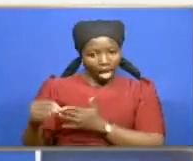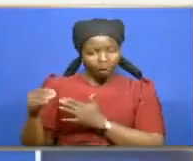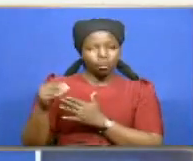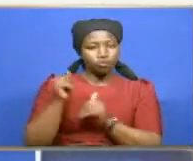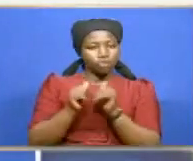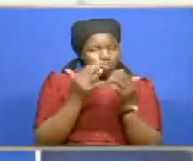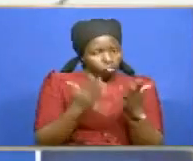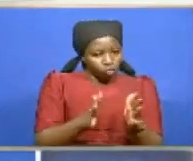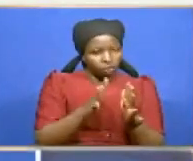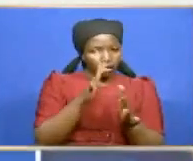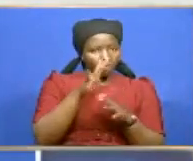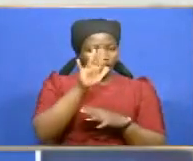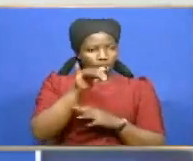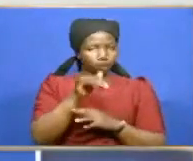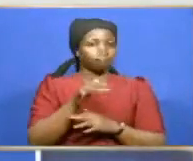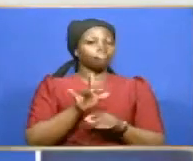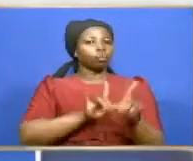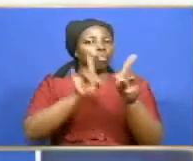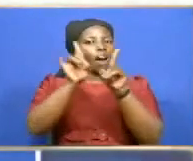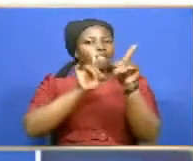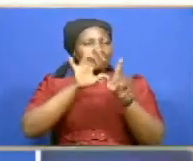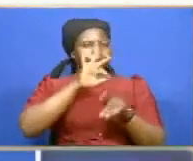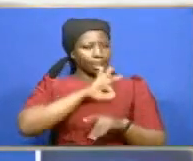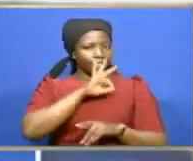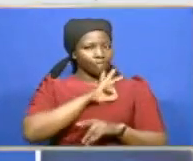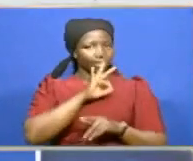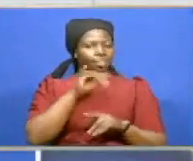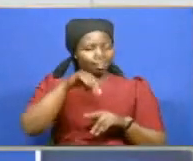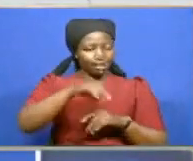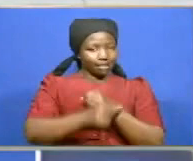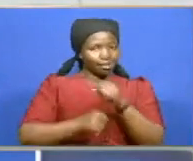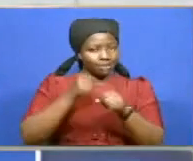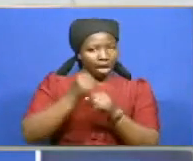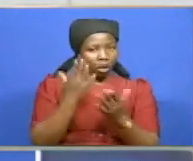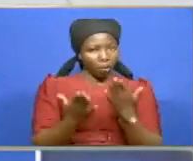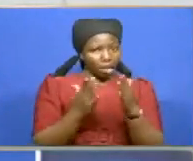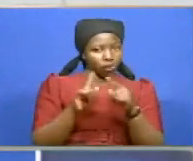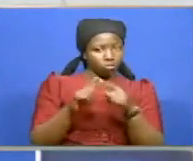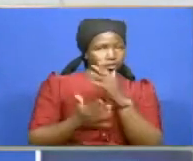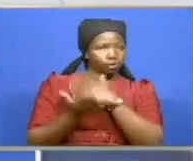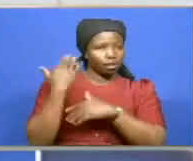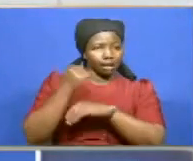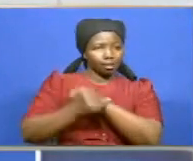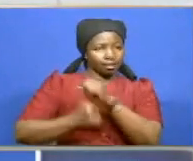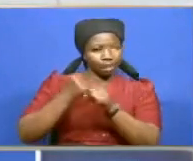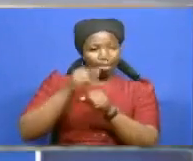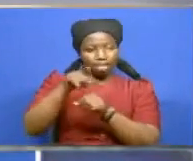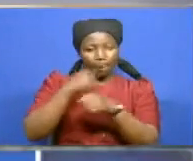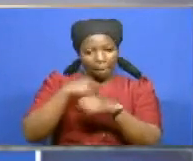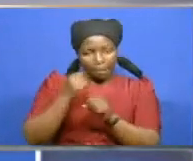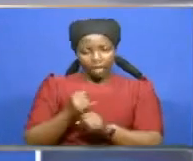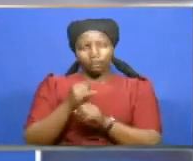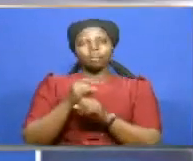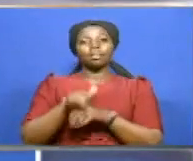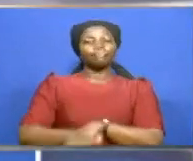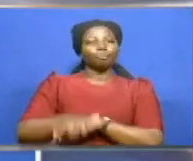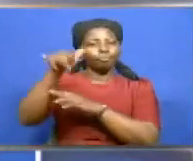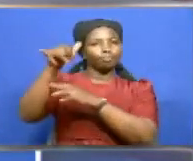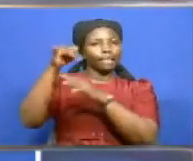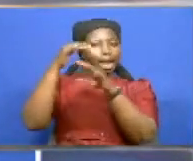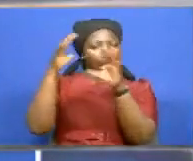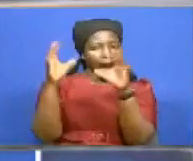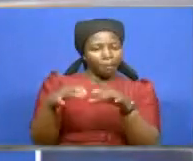ya abiria mwaka huu ikilinganishwa na mwaka uliopita. Hali hii imesababisha mashirika ya ndege kuratibu upya mikakati